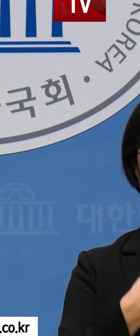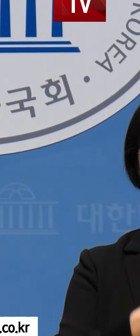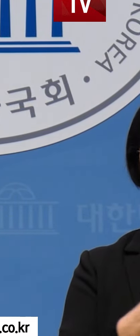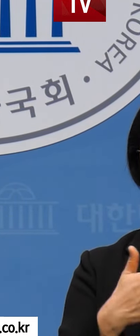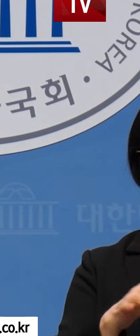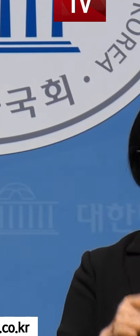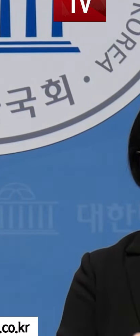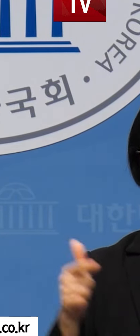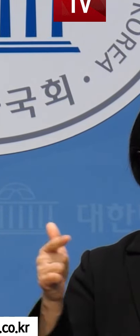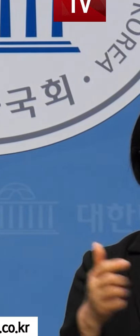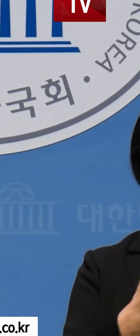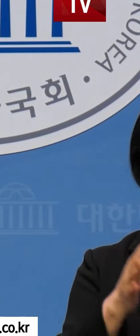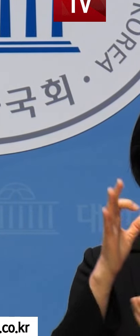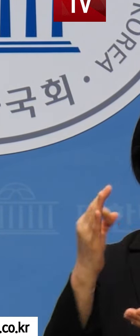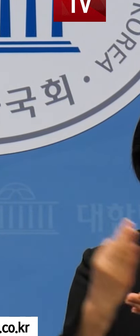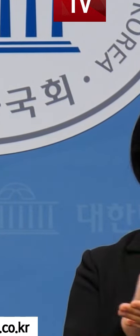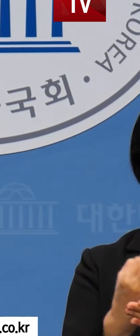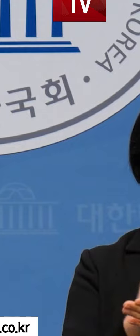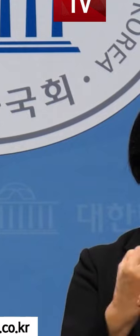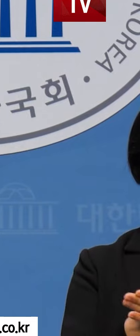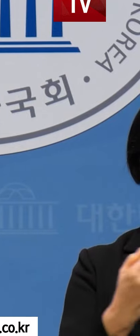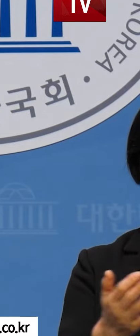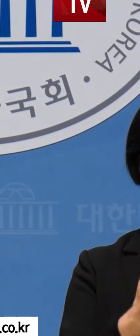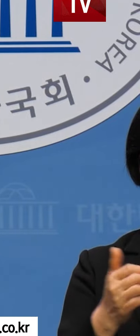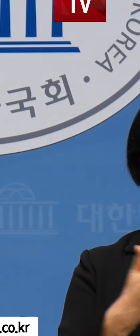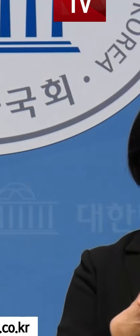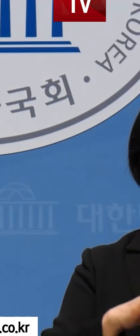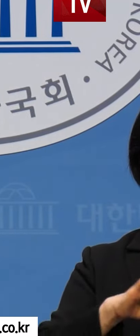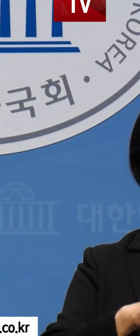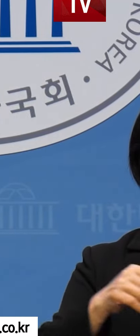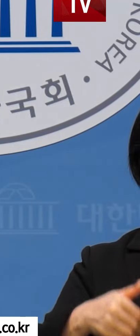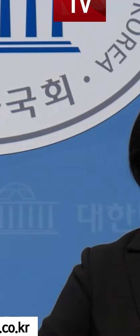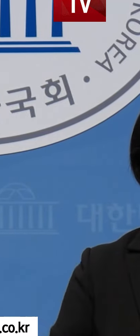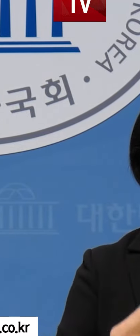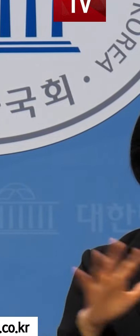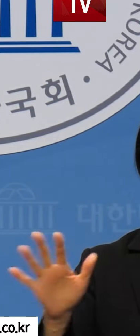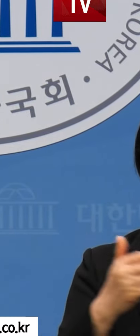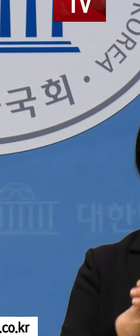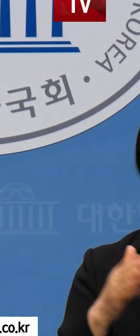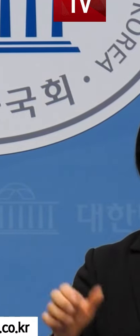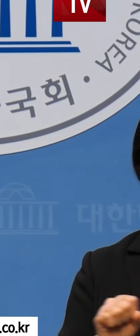늘리면 소위 돈 되는 비필수 분야로만 흘러갈 뿐이다.